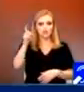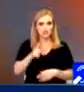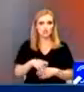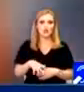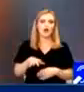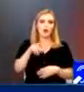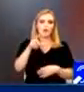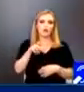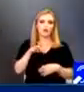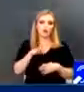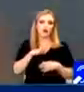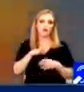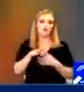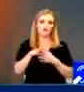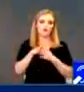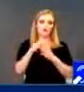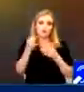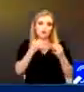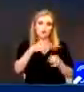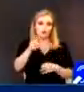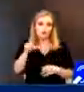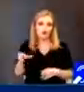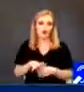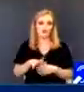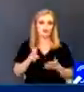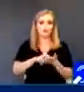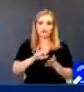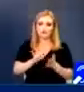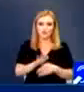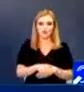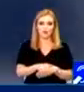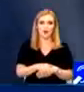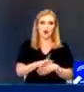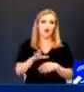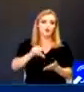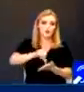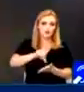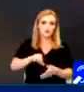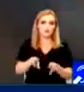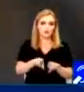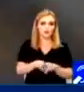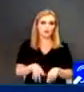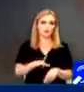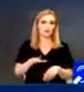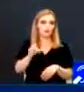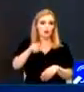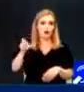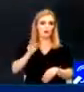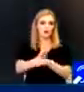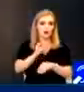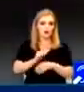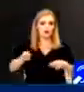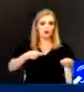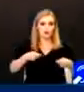protestatarii au încurajat cetățenii să continue lupta împotriva corupției, fricii și sărăciei. Manifestanții acuză guvernarea că ar fi instaurat